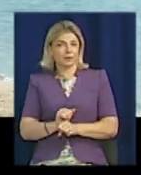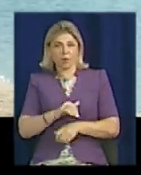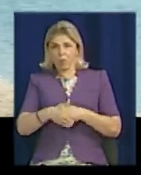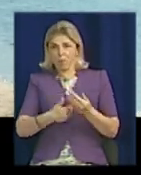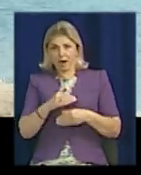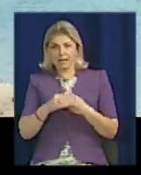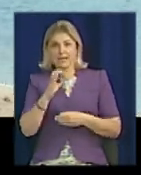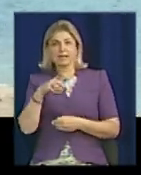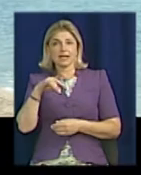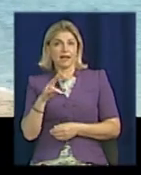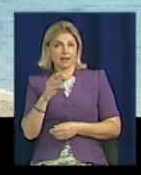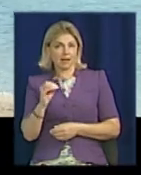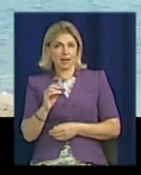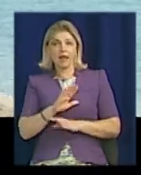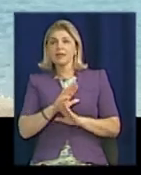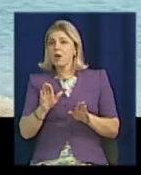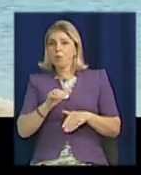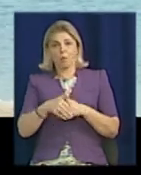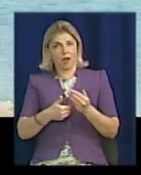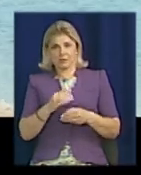на стрілці. Не купатися.